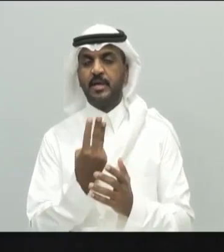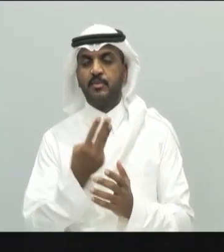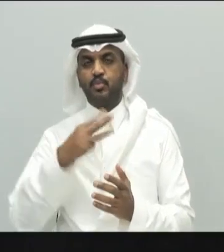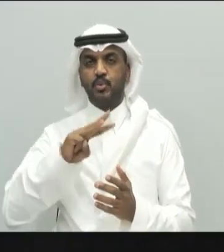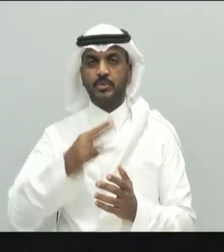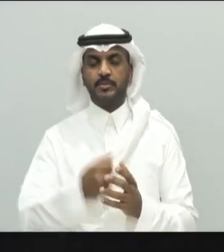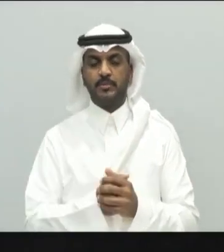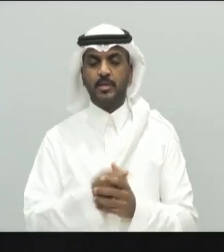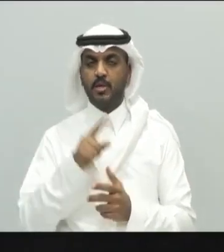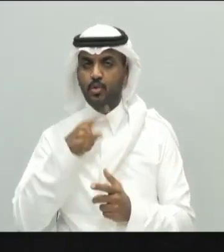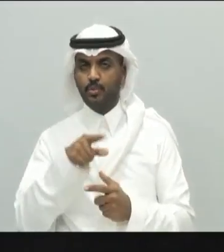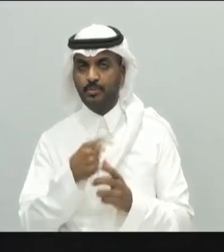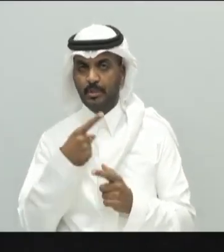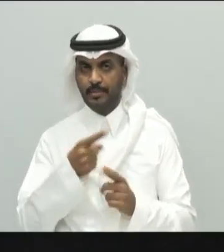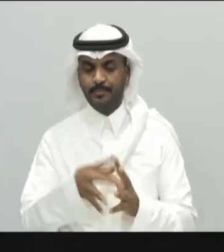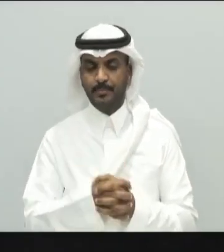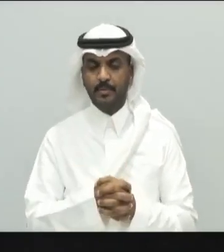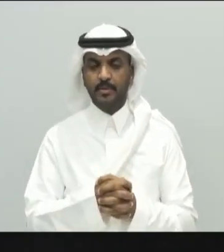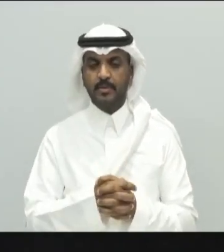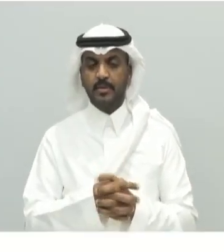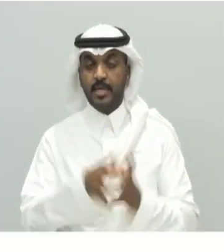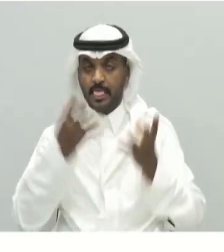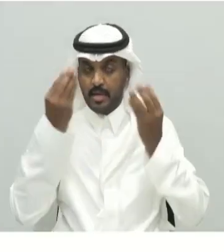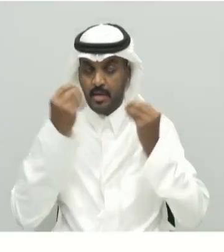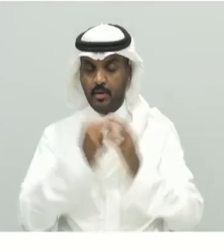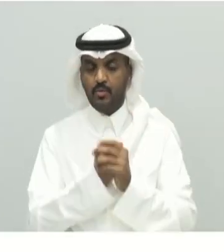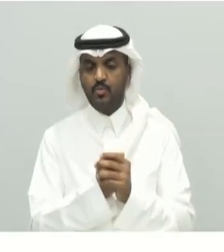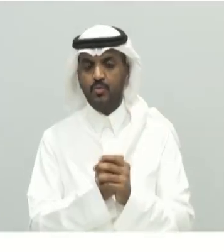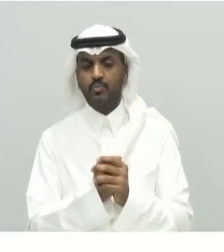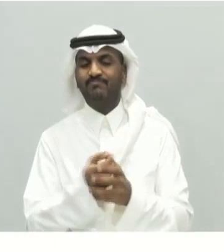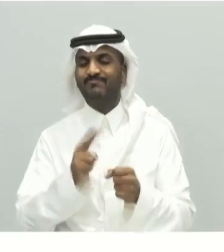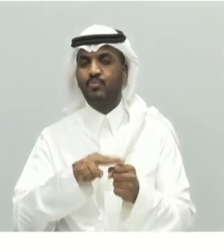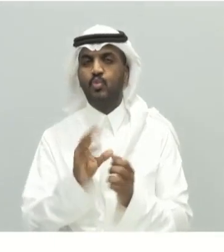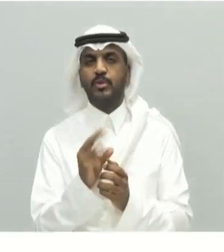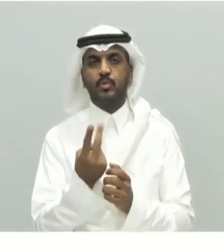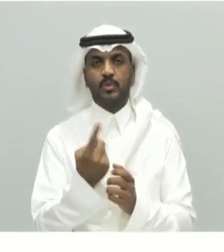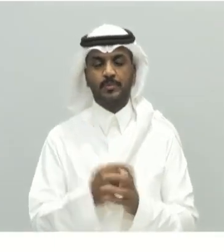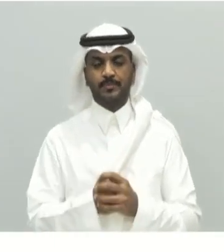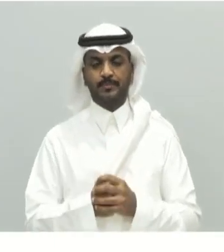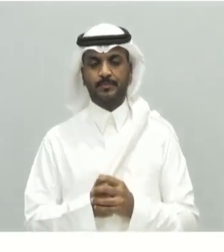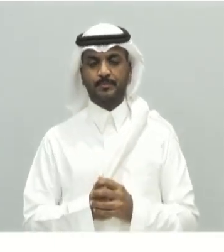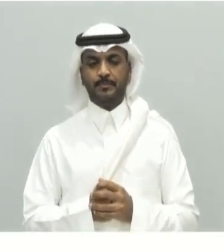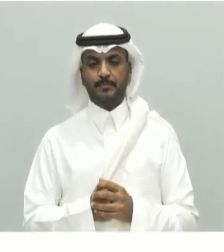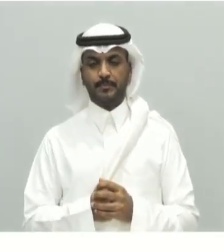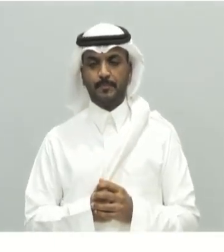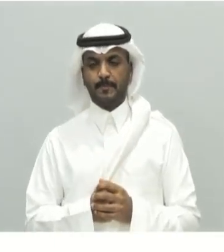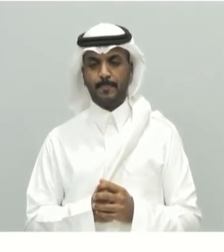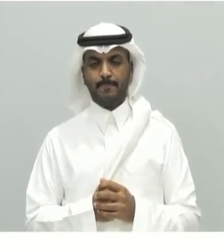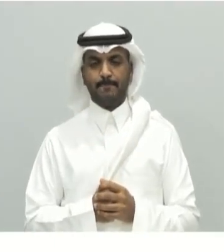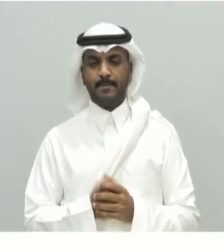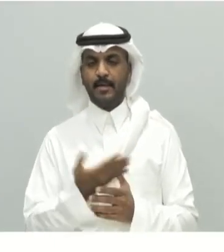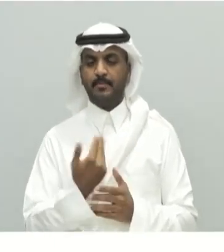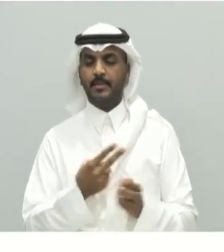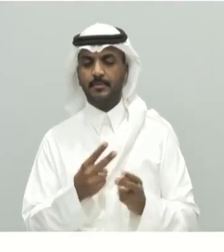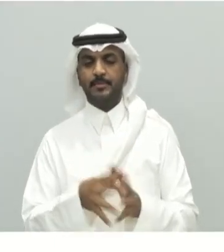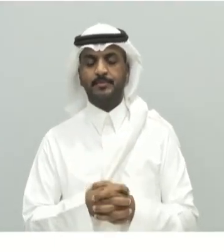المتوسط اليوم سوف نتكلم في اثراء الوحده الاولى اثراء الوحده الاولى وقبل